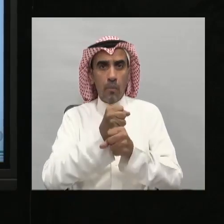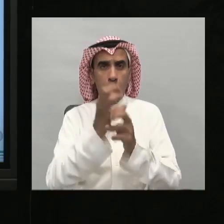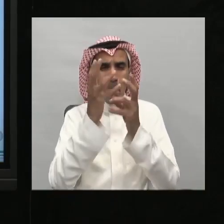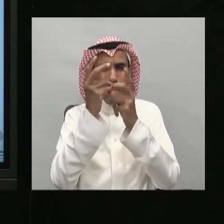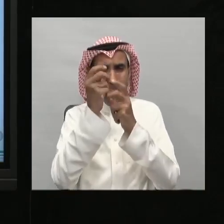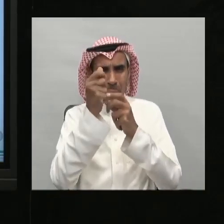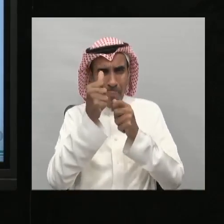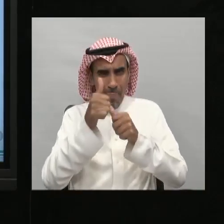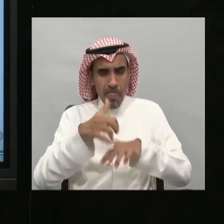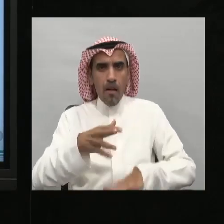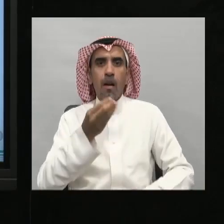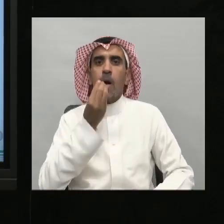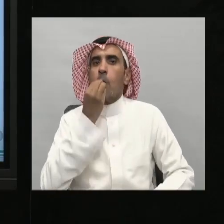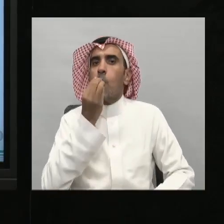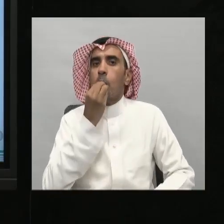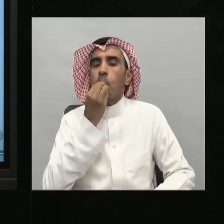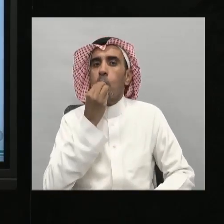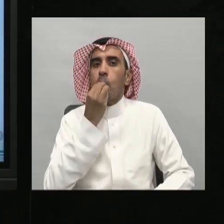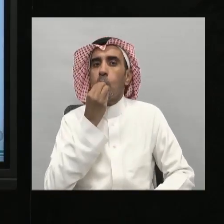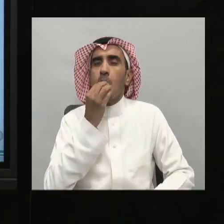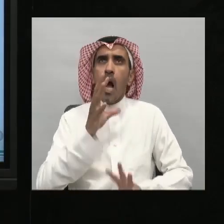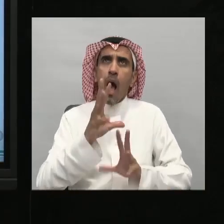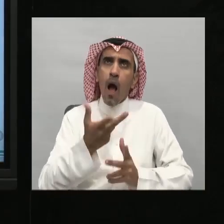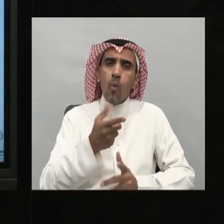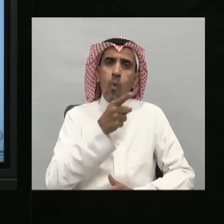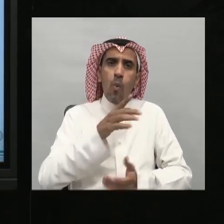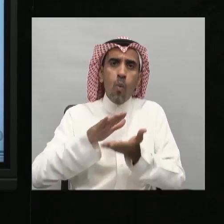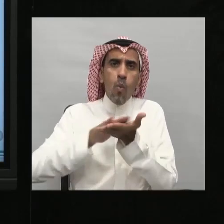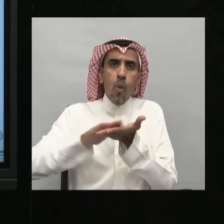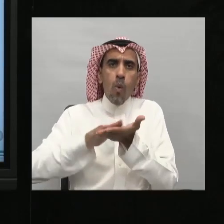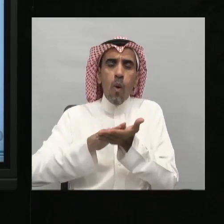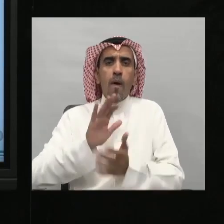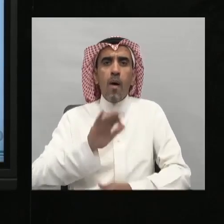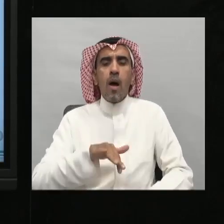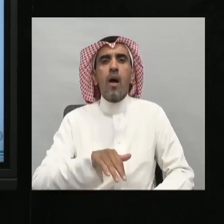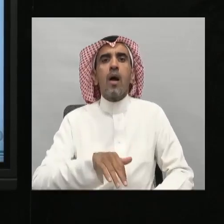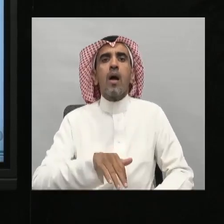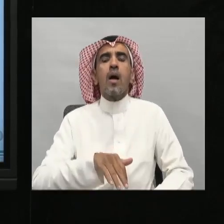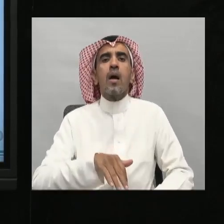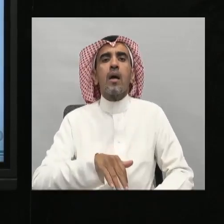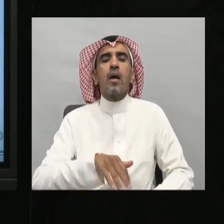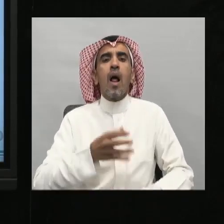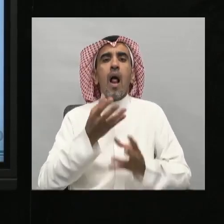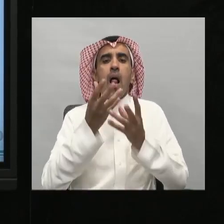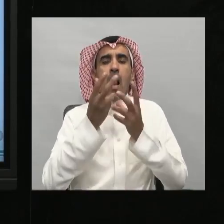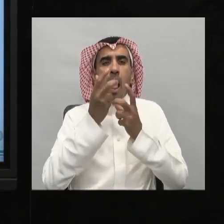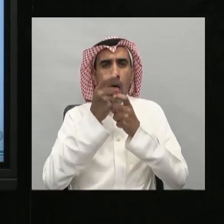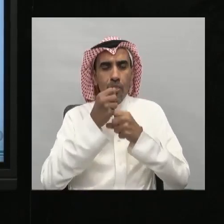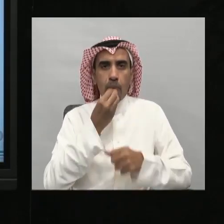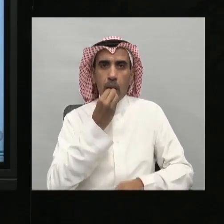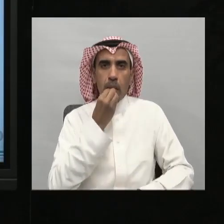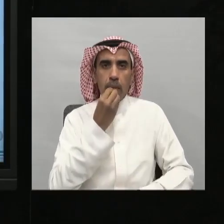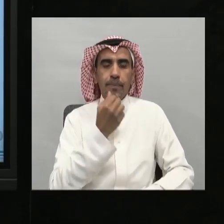هضم الغذاء، يقوم بهضم ماذا؟ الغذاء، أو هو مكان الذي يحدث فيه عملية ماذا؟ هضم